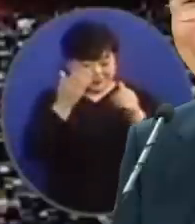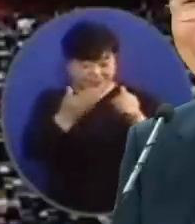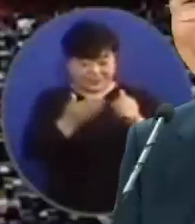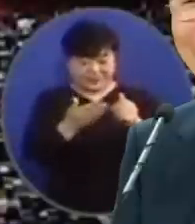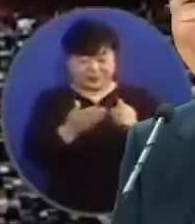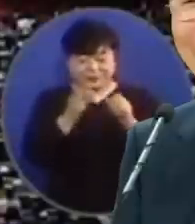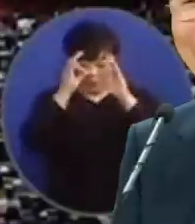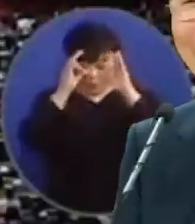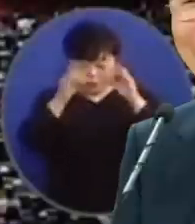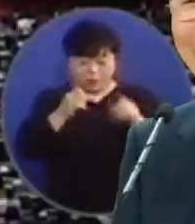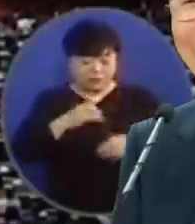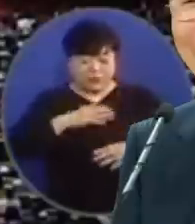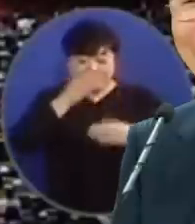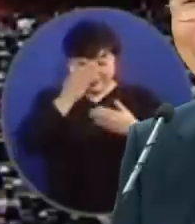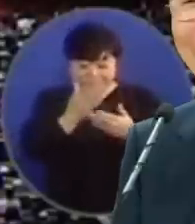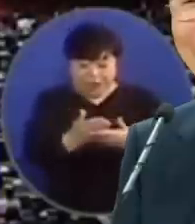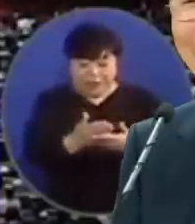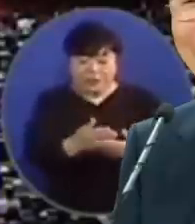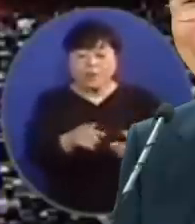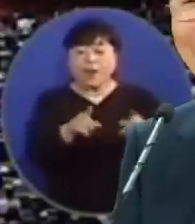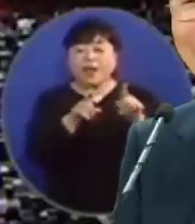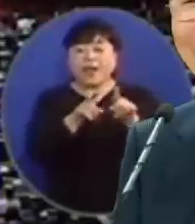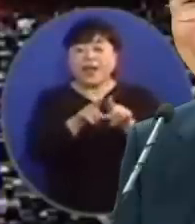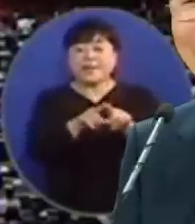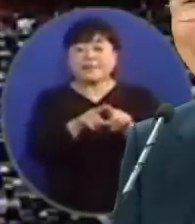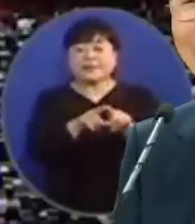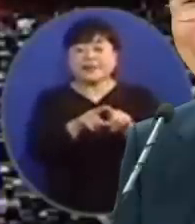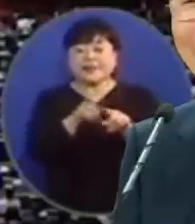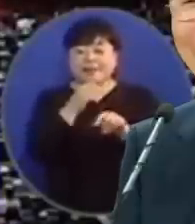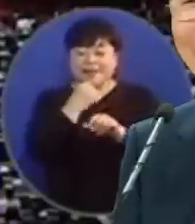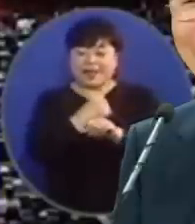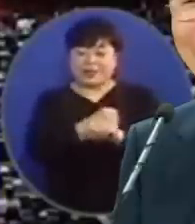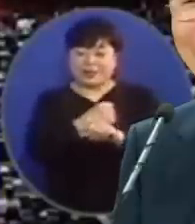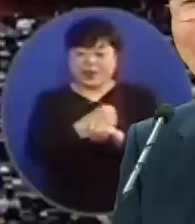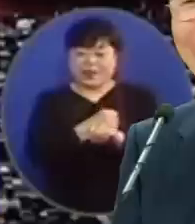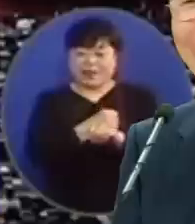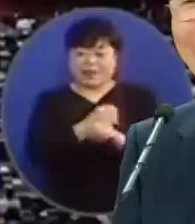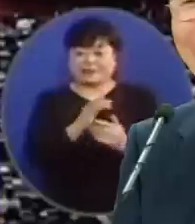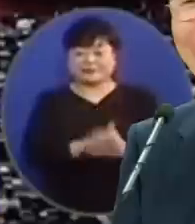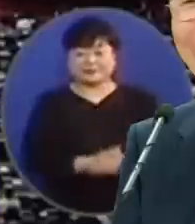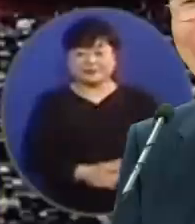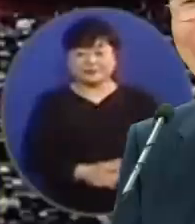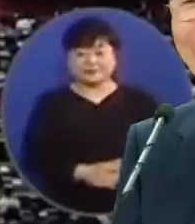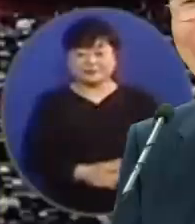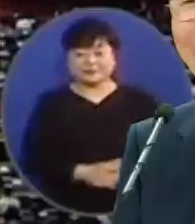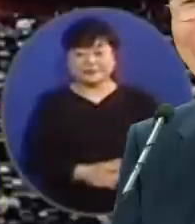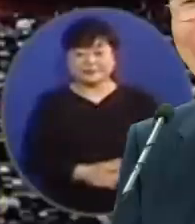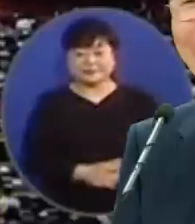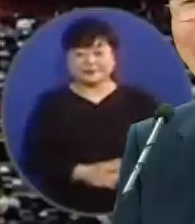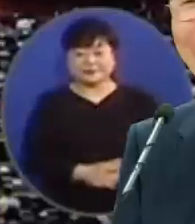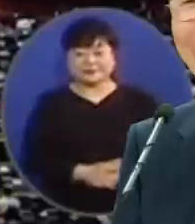우리 보고 두려워하지 말라, 내가 너와 함께 하노라고 말씀하고 계신 것입니다.